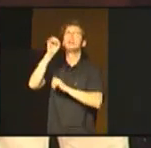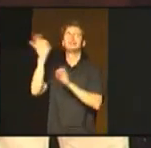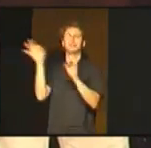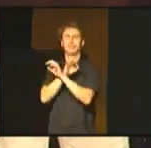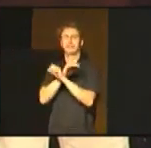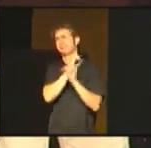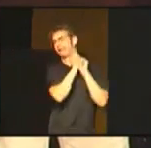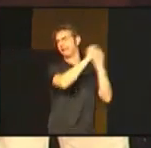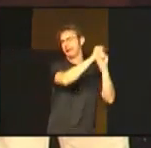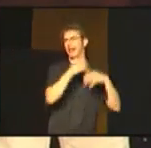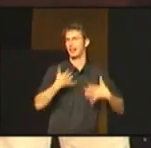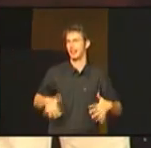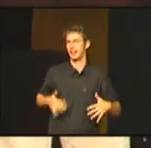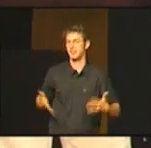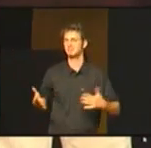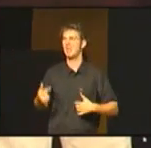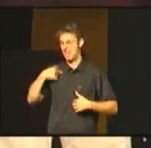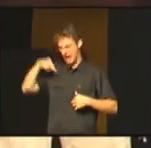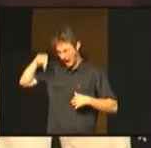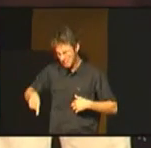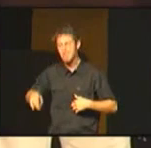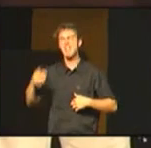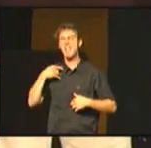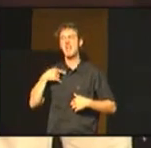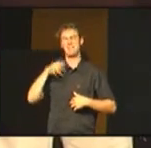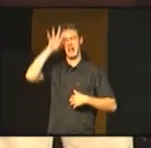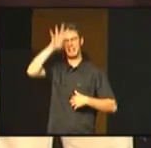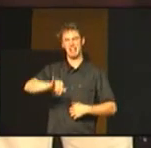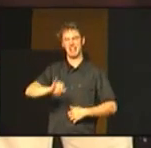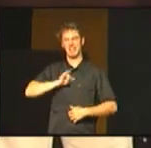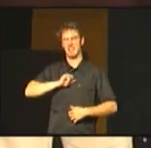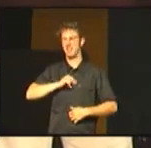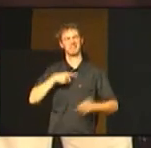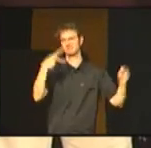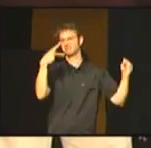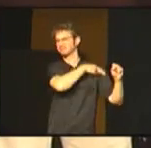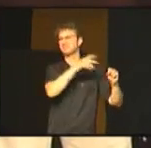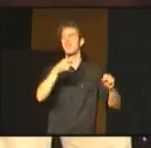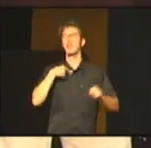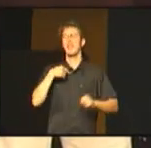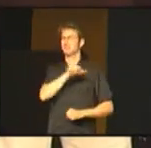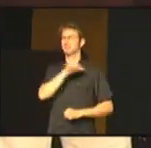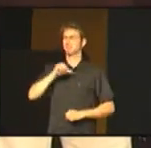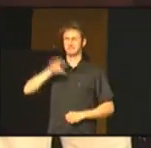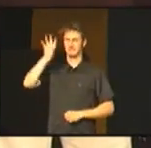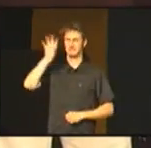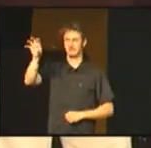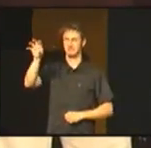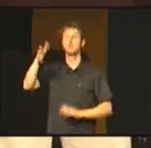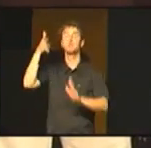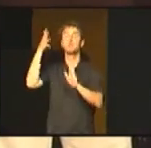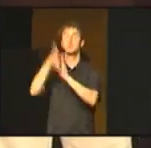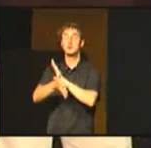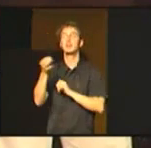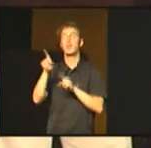els catalans que hem decidit que volem construir el nostre estat, perquè sabem que aquest és